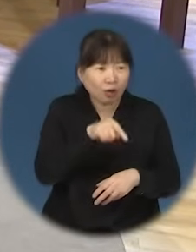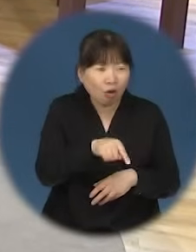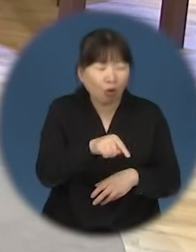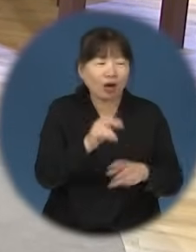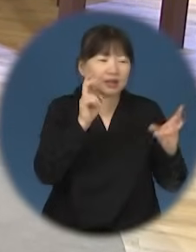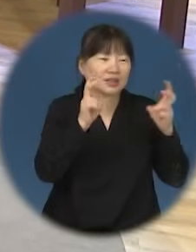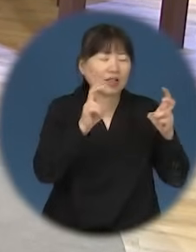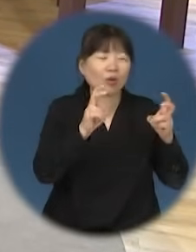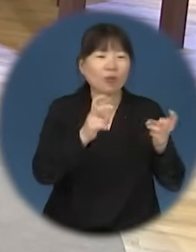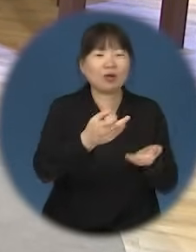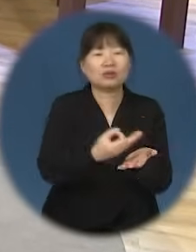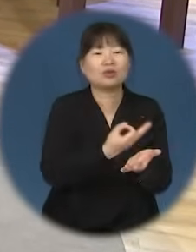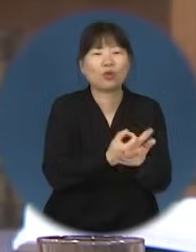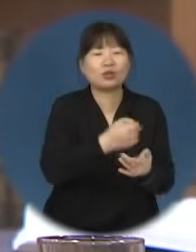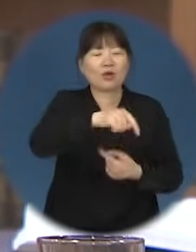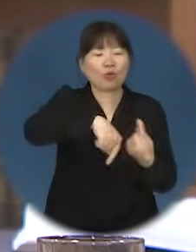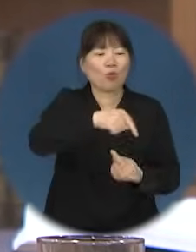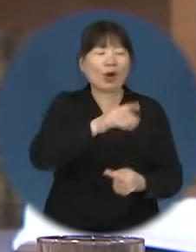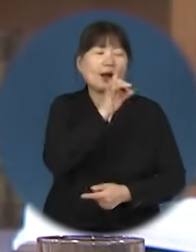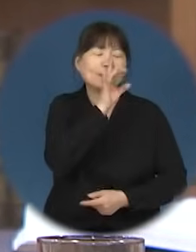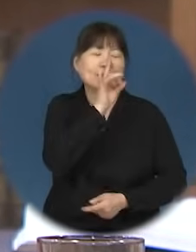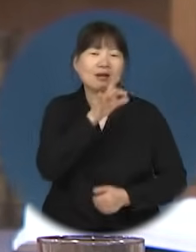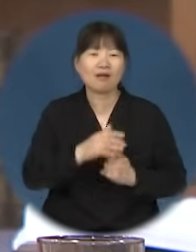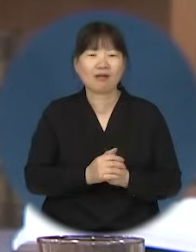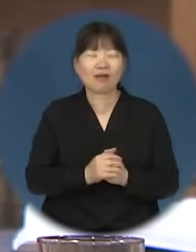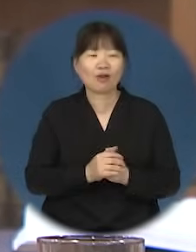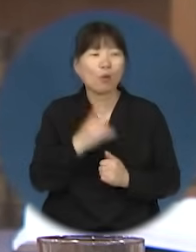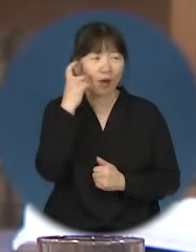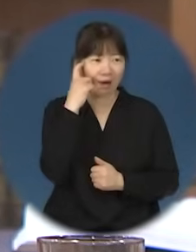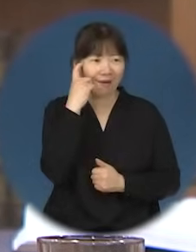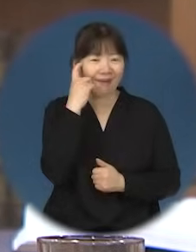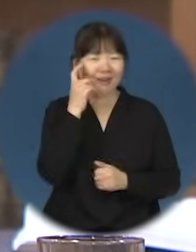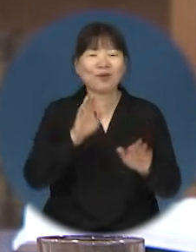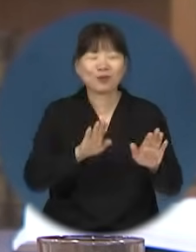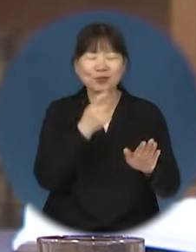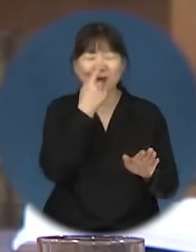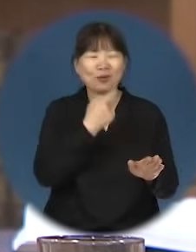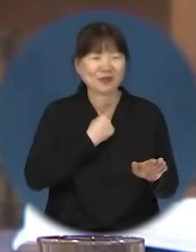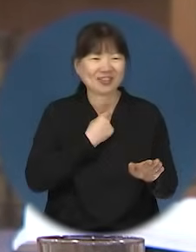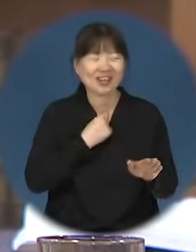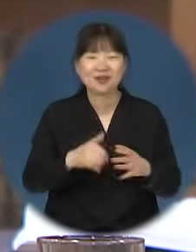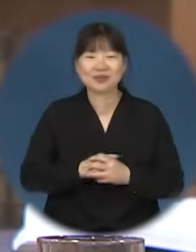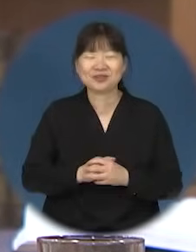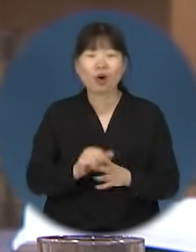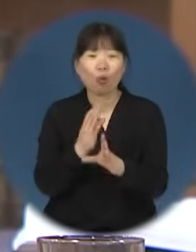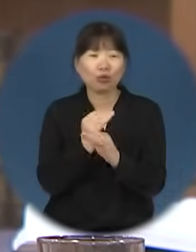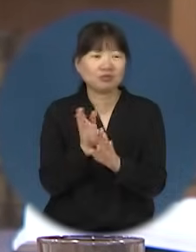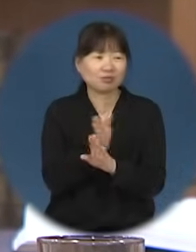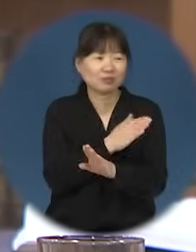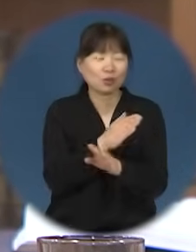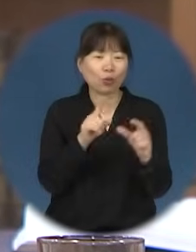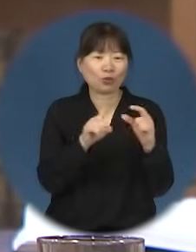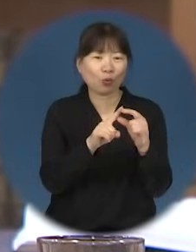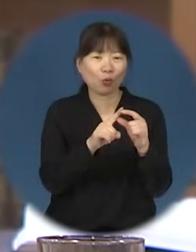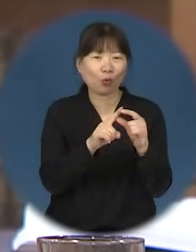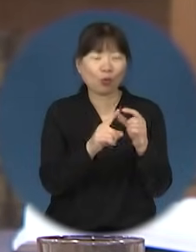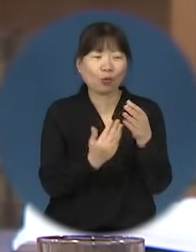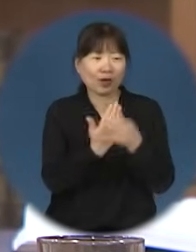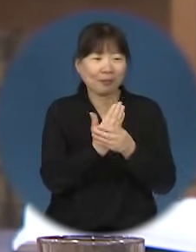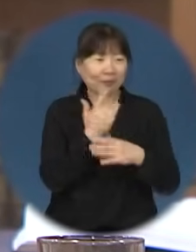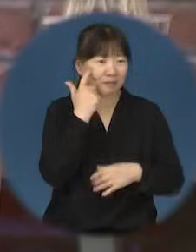예. 왜 그런지 오늘 좀 배우겠습니다. 아, 알겠습니다. 언제부터 이 용어가 나왔죠,